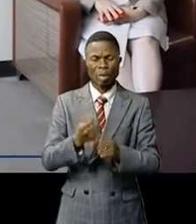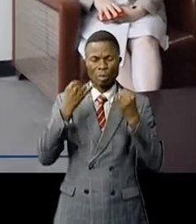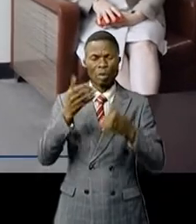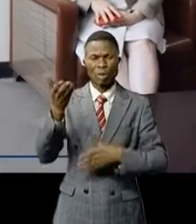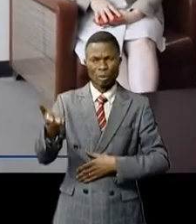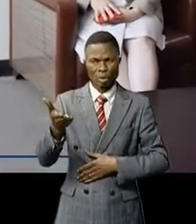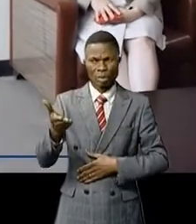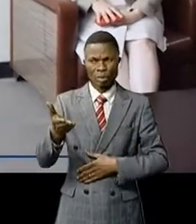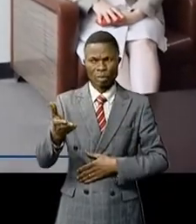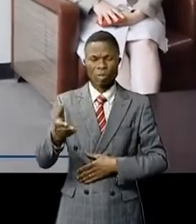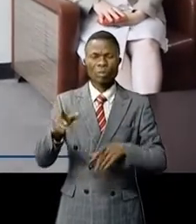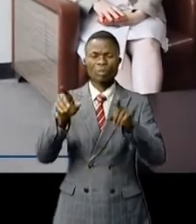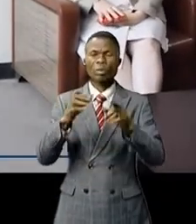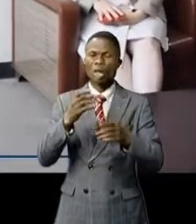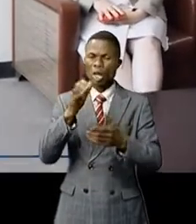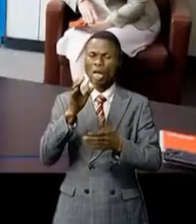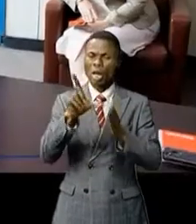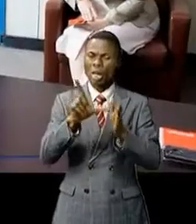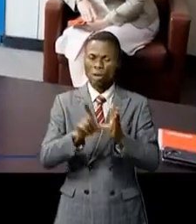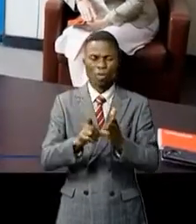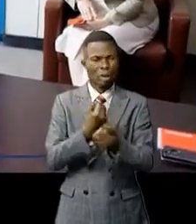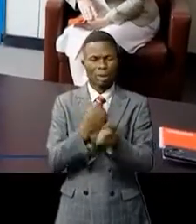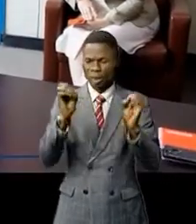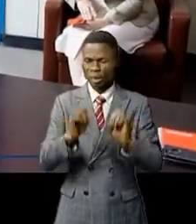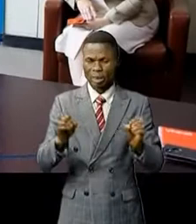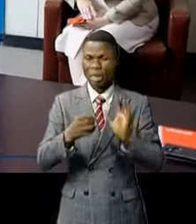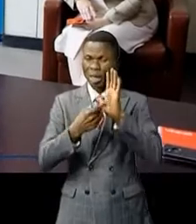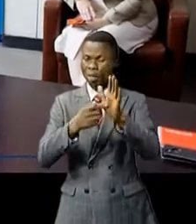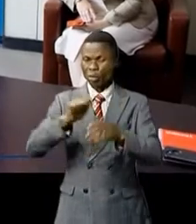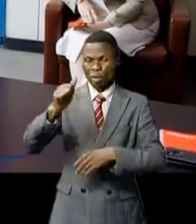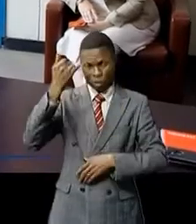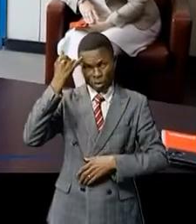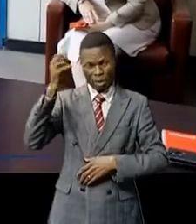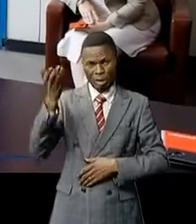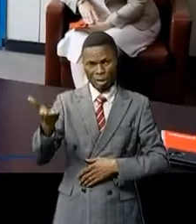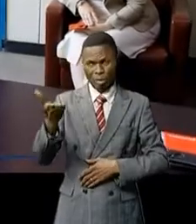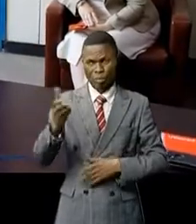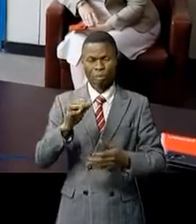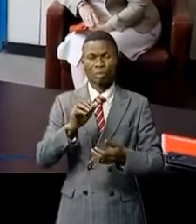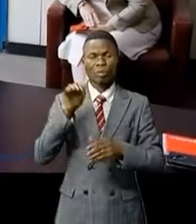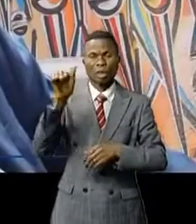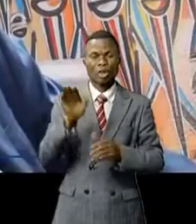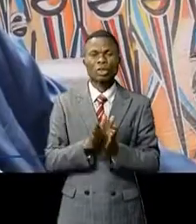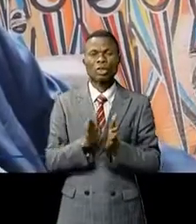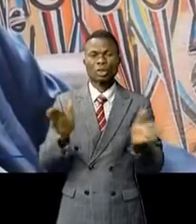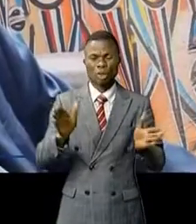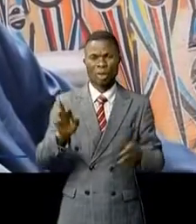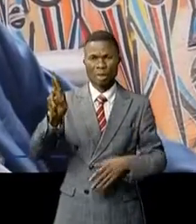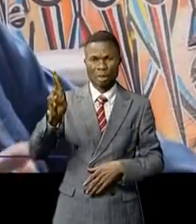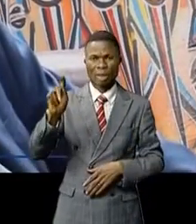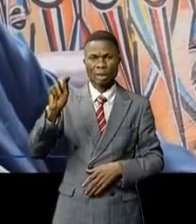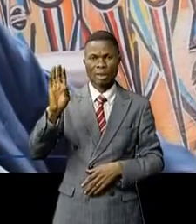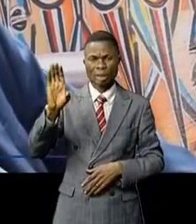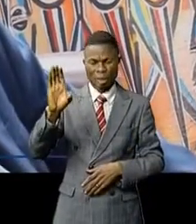information suivant le format qu'au préalable ils déterminent eux-mêmes. Le directeur général AI de la RTNC